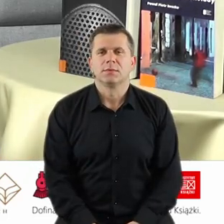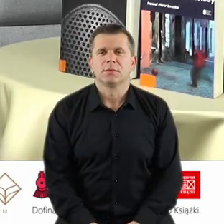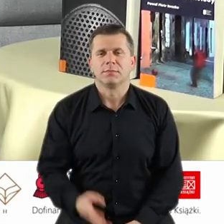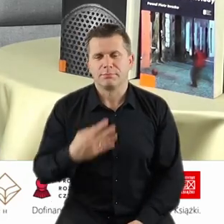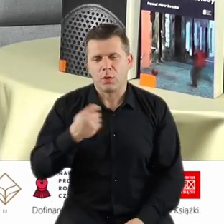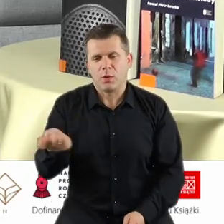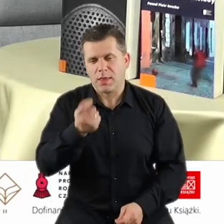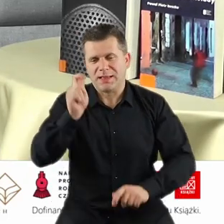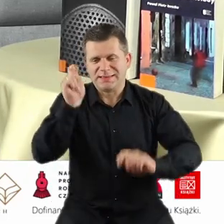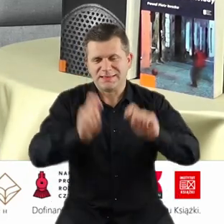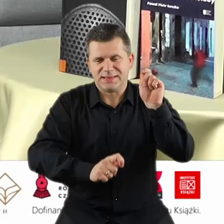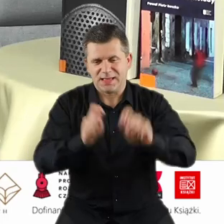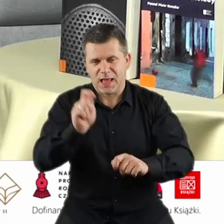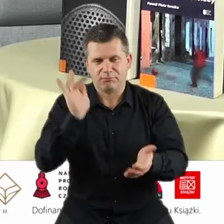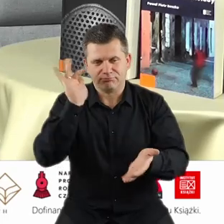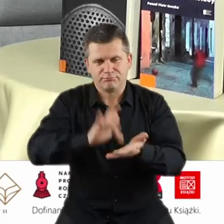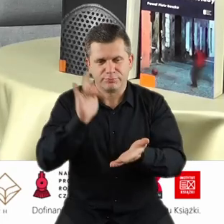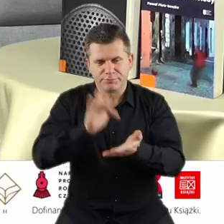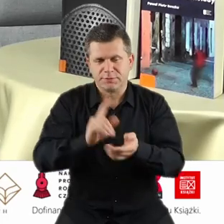Więc jeździłem na te zjazdy